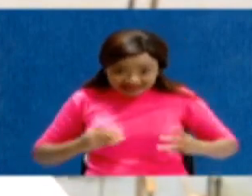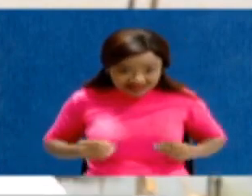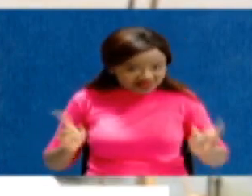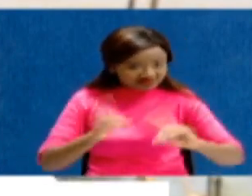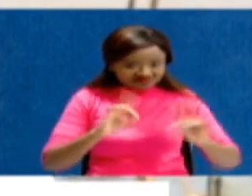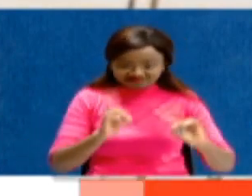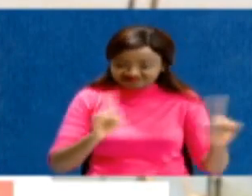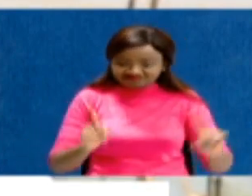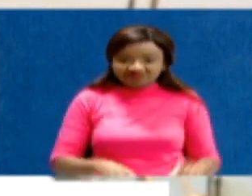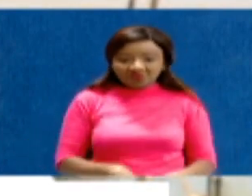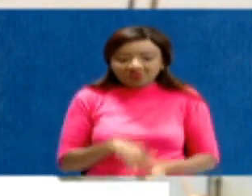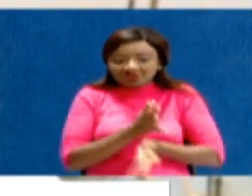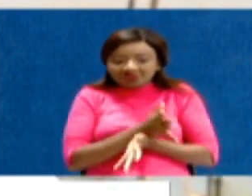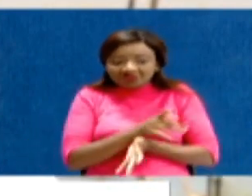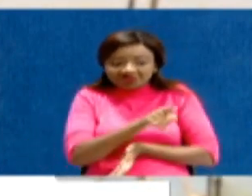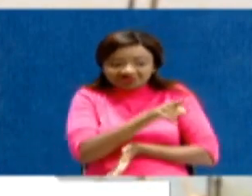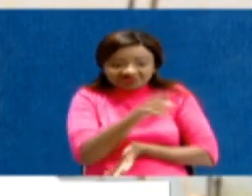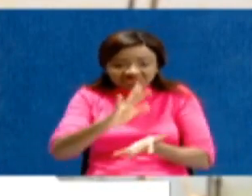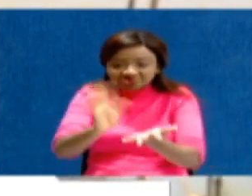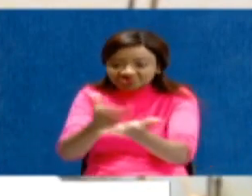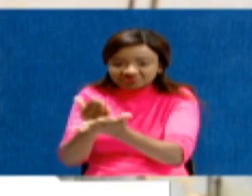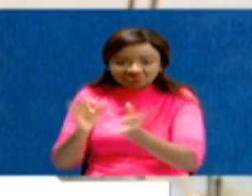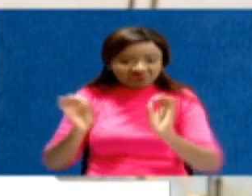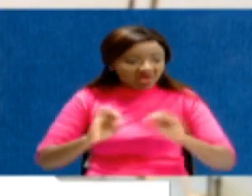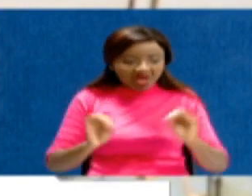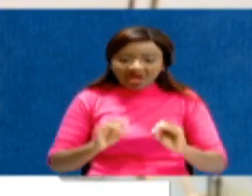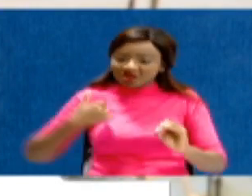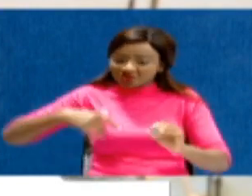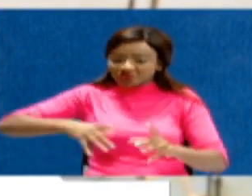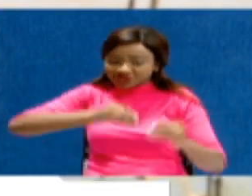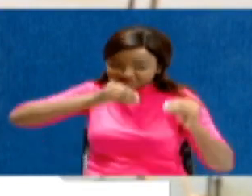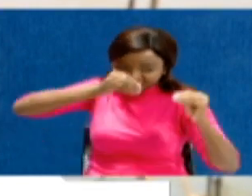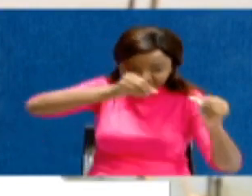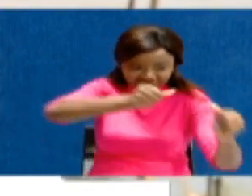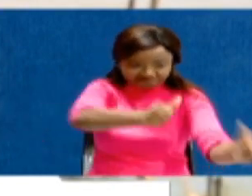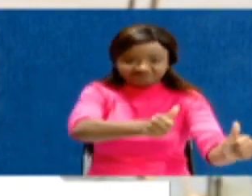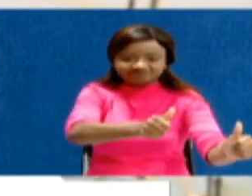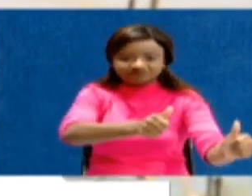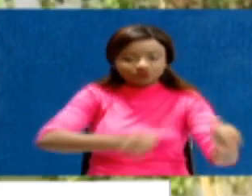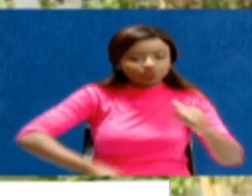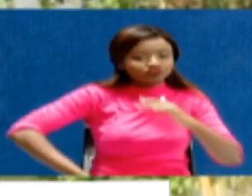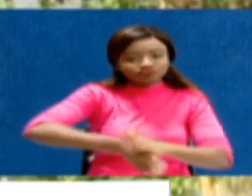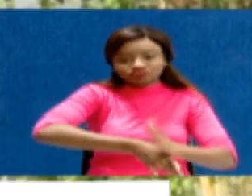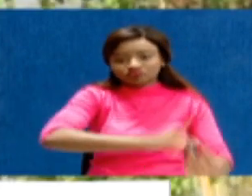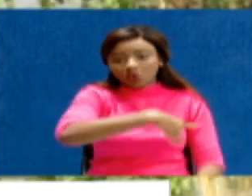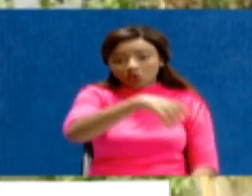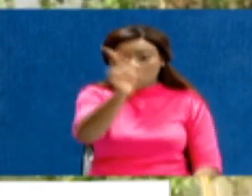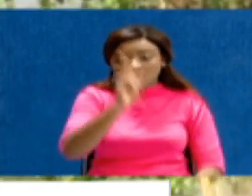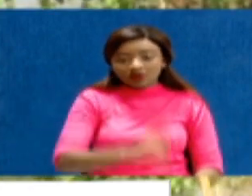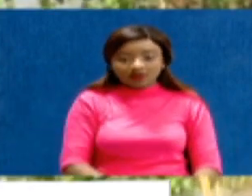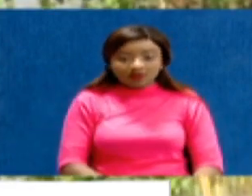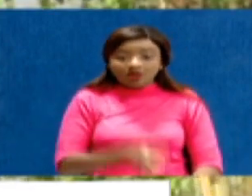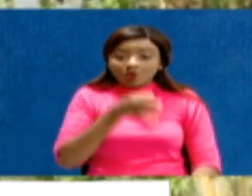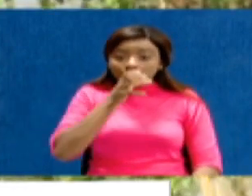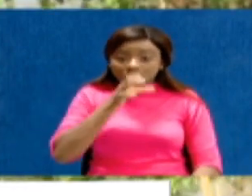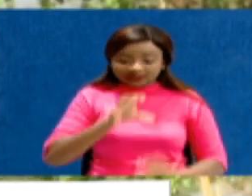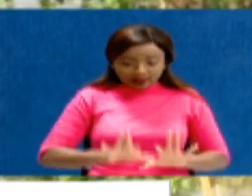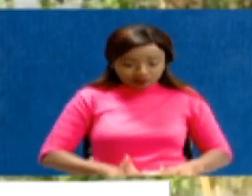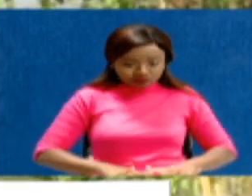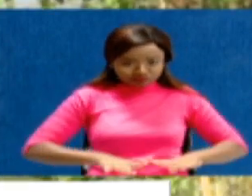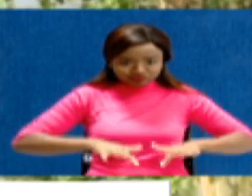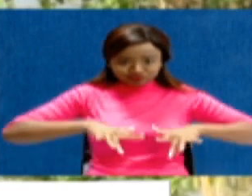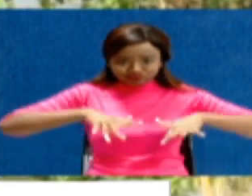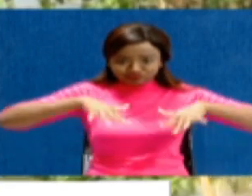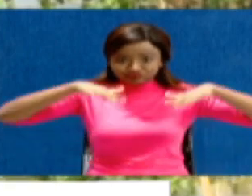izidi kuharibu tukingoja wale watu. Kwa hivyo tunakabiliana na kujaribu kuwafukuza. Huku viwango vya maji vya ziwa Victoria vikisalia kuwa